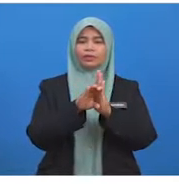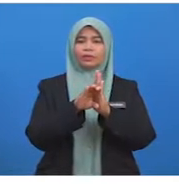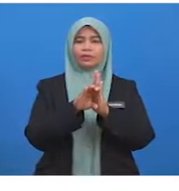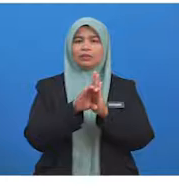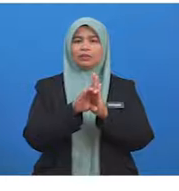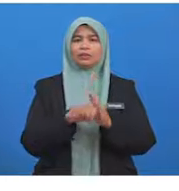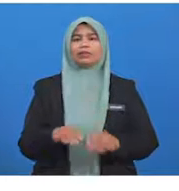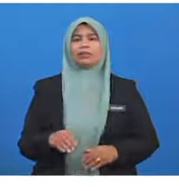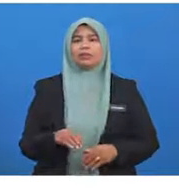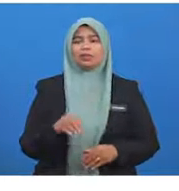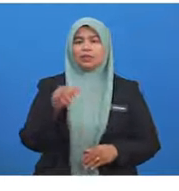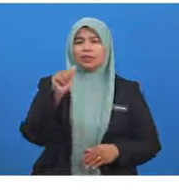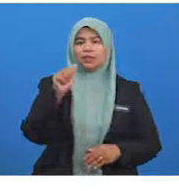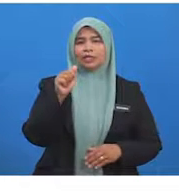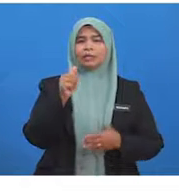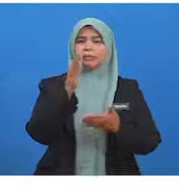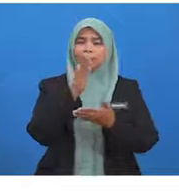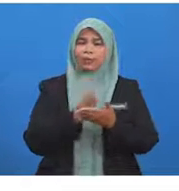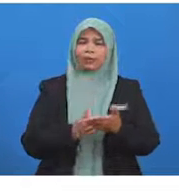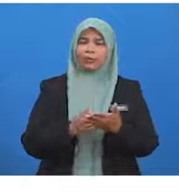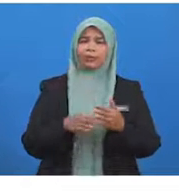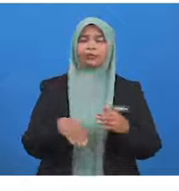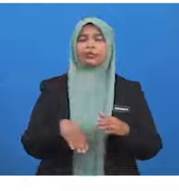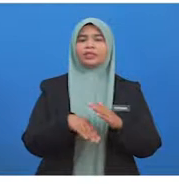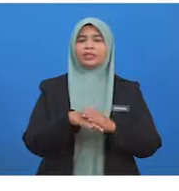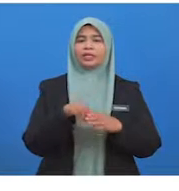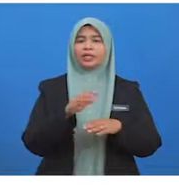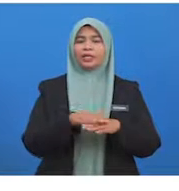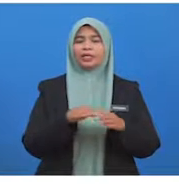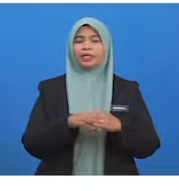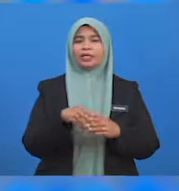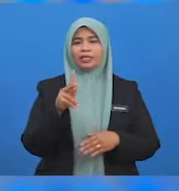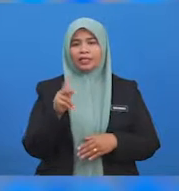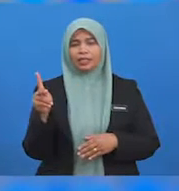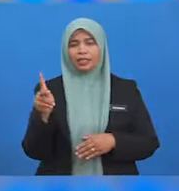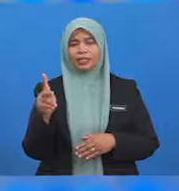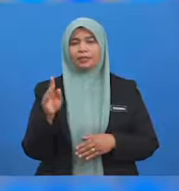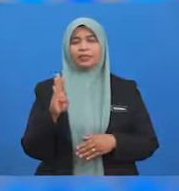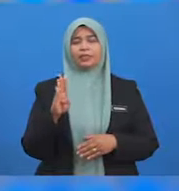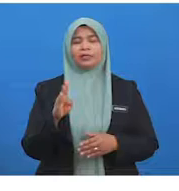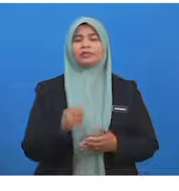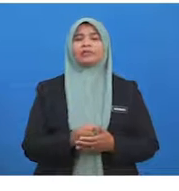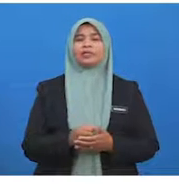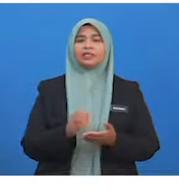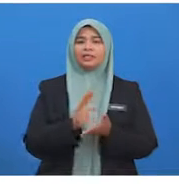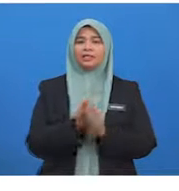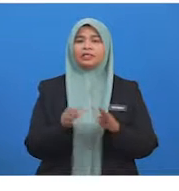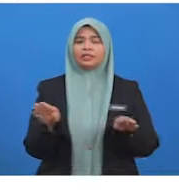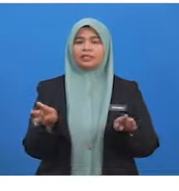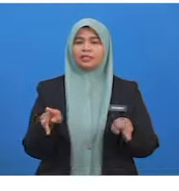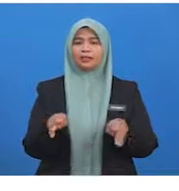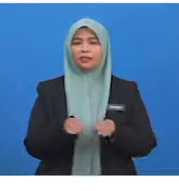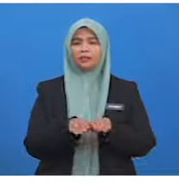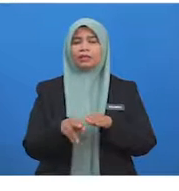apabila si A memotong tangan kanan si B sebagai hukuman, si A tadi,